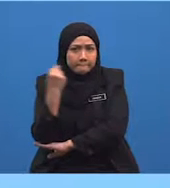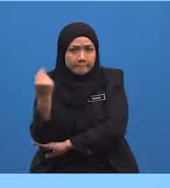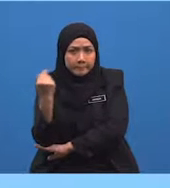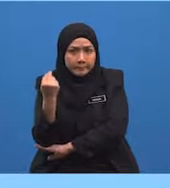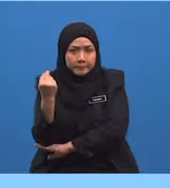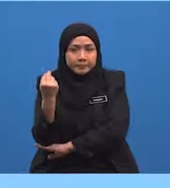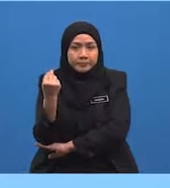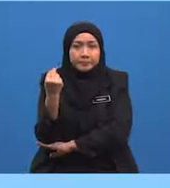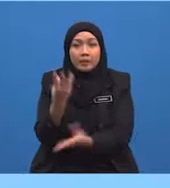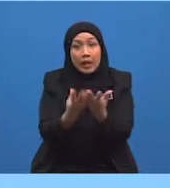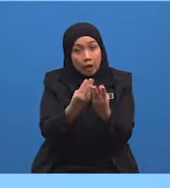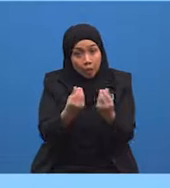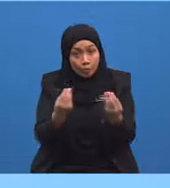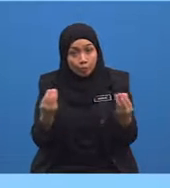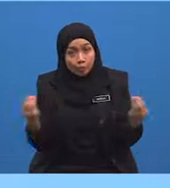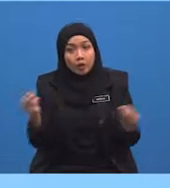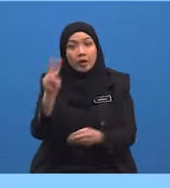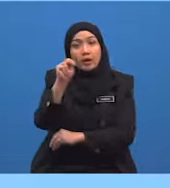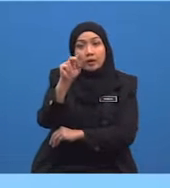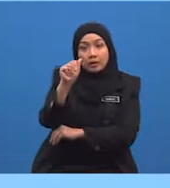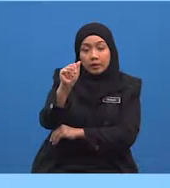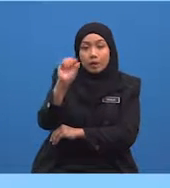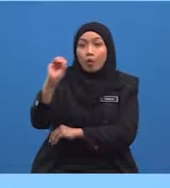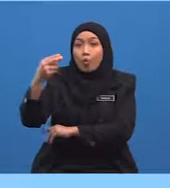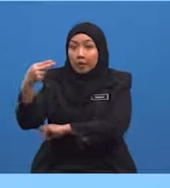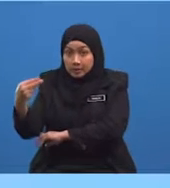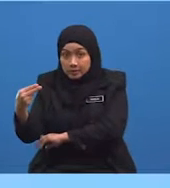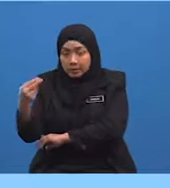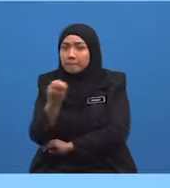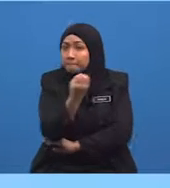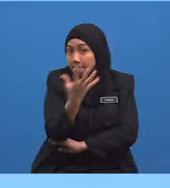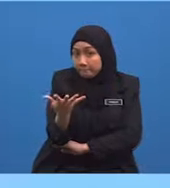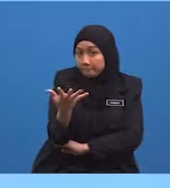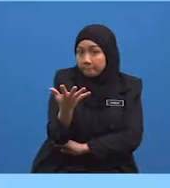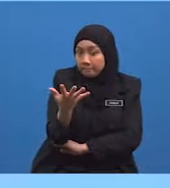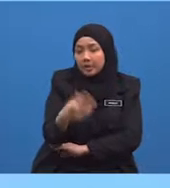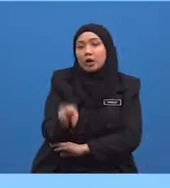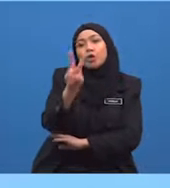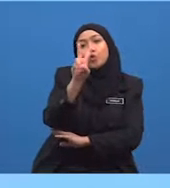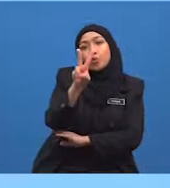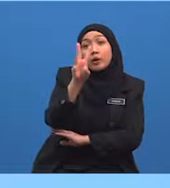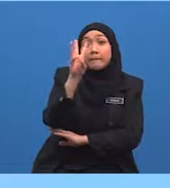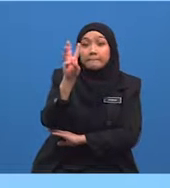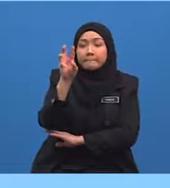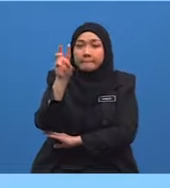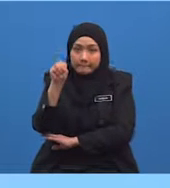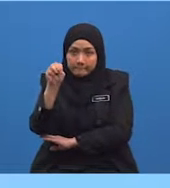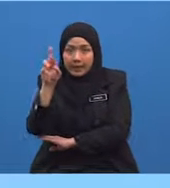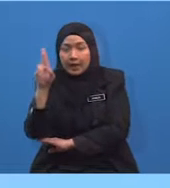20 ml larutan natrium hidroksida ialah sebanyak 26